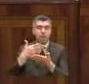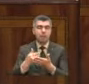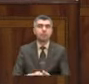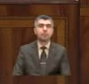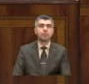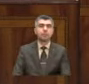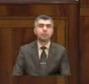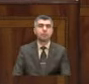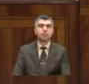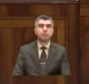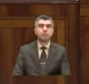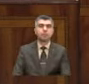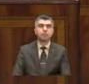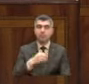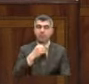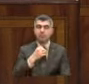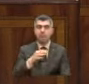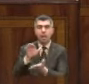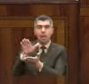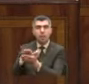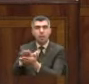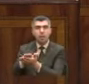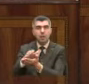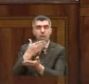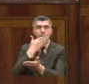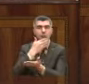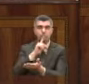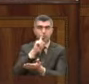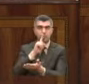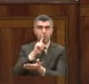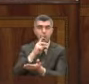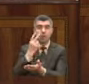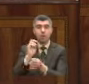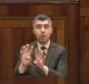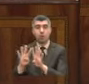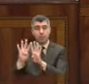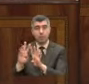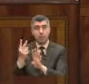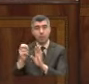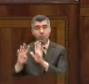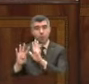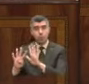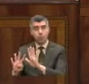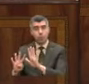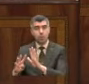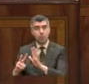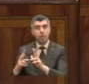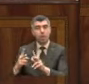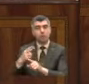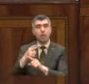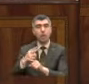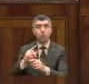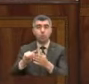الكهرباء. واصبح عندنا هامش احتياط لولينا مرتاحين بعد ما كنا في 2008 و2009 بعض السنوات كتقطع علينا الكهرباء. اليوم